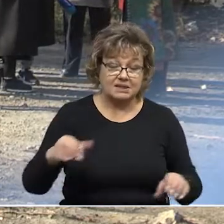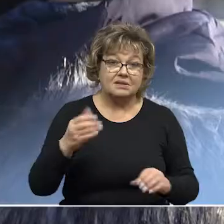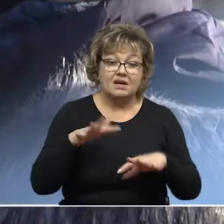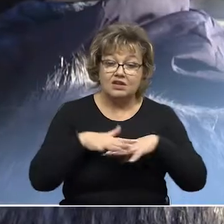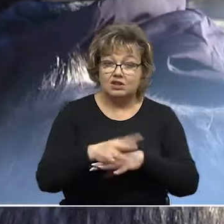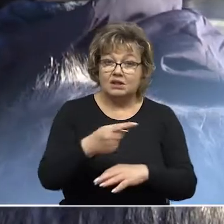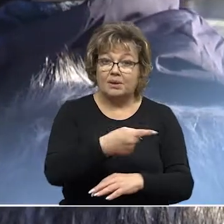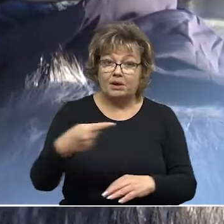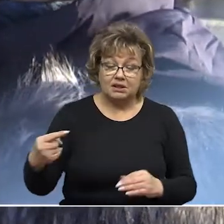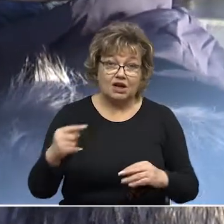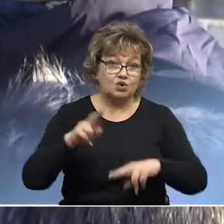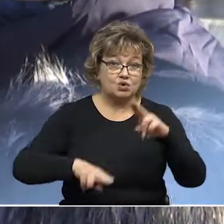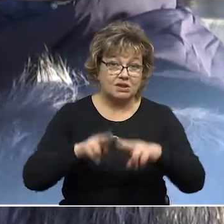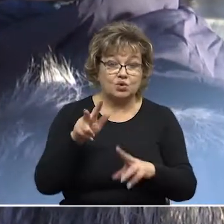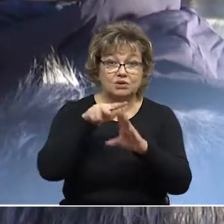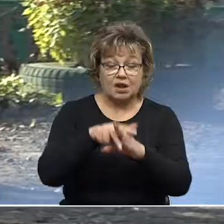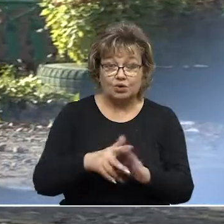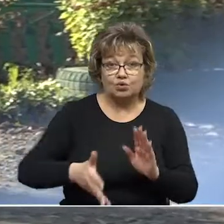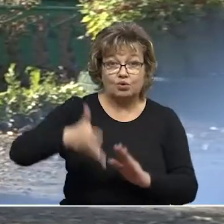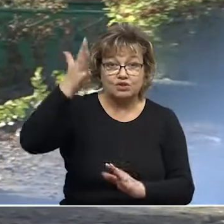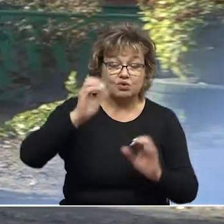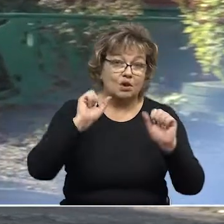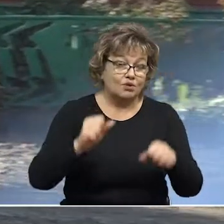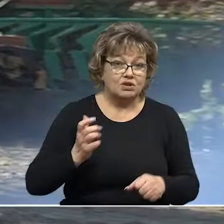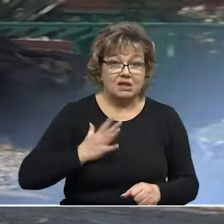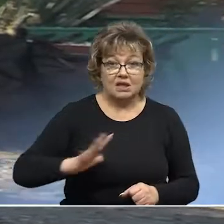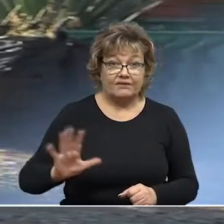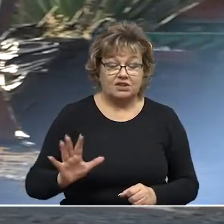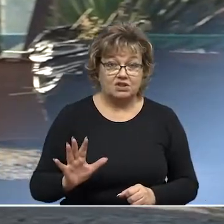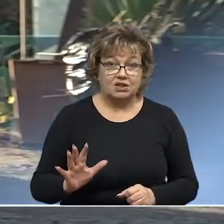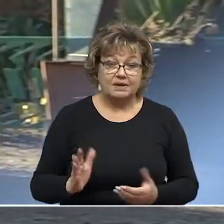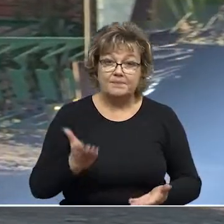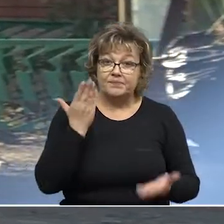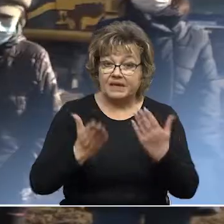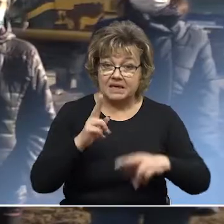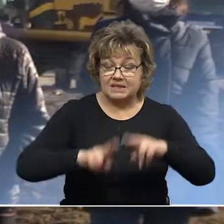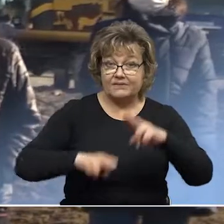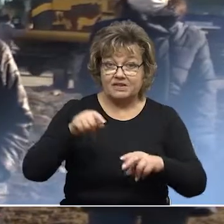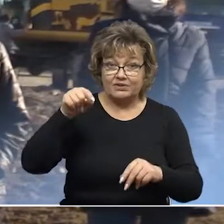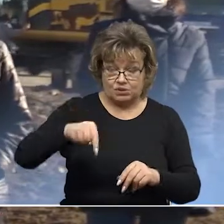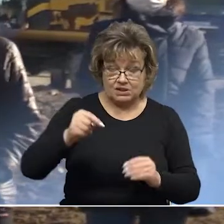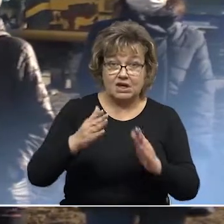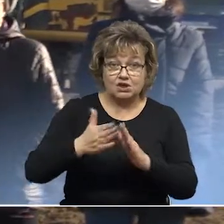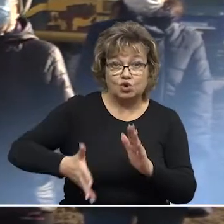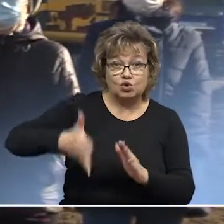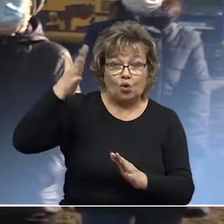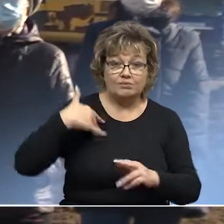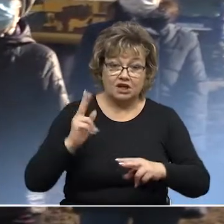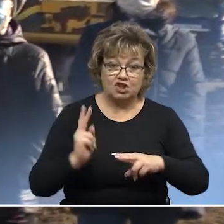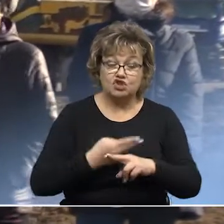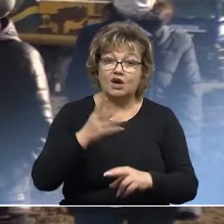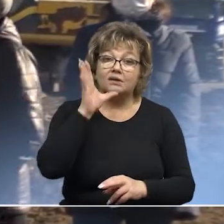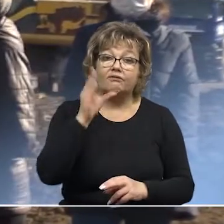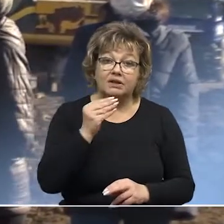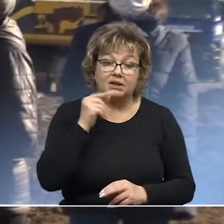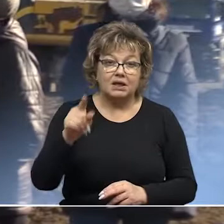изначально рассчитаны на малоэтажную застройку. И нагрузку высотки могут просто не выдержать. Если возведут здесь дом, то нас лишат этой